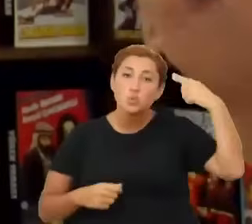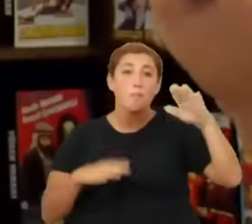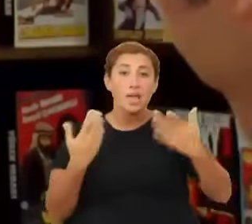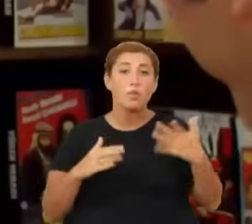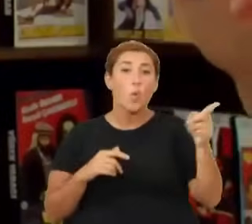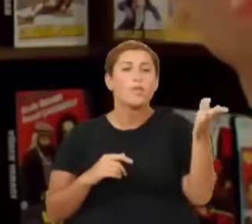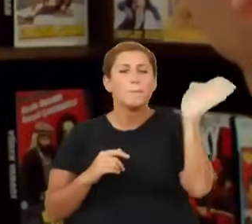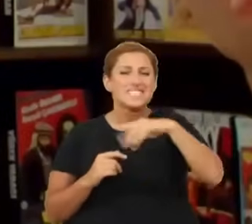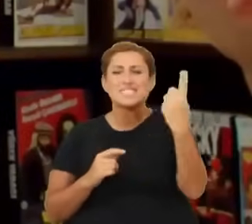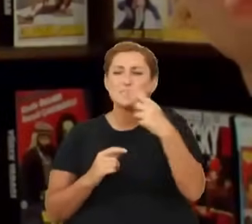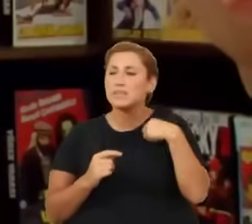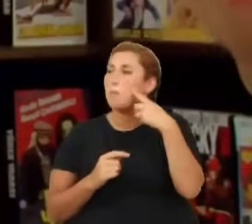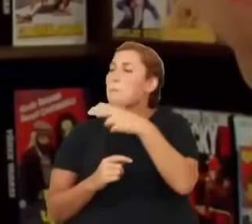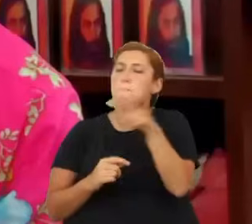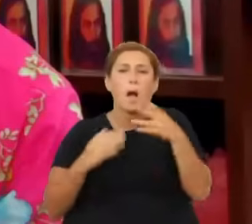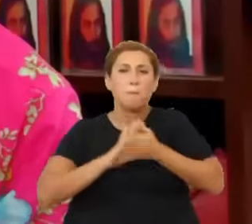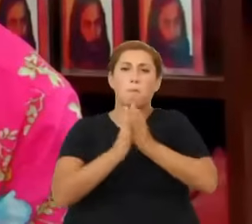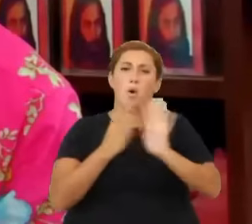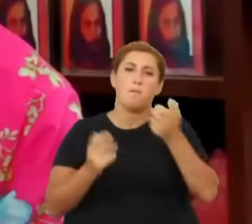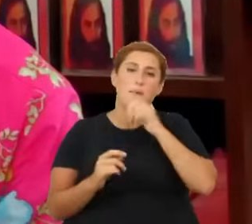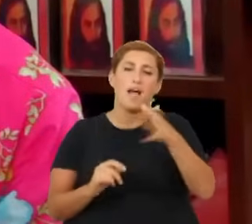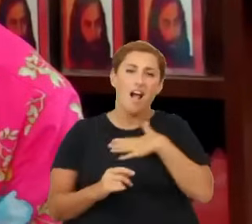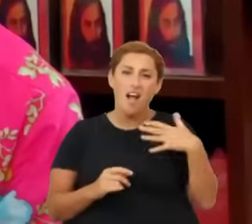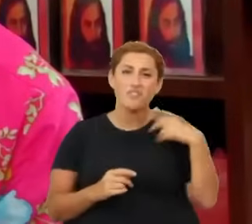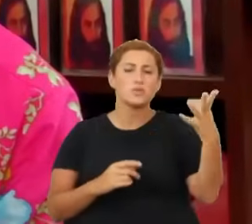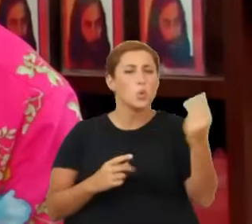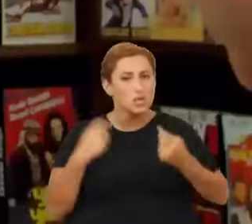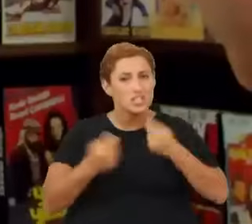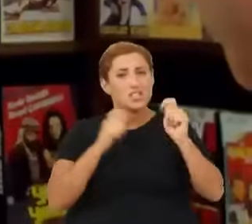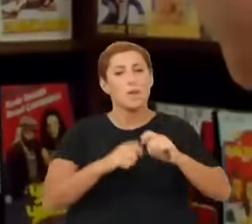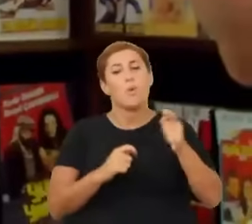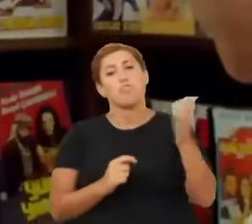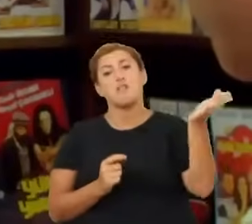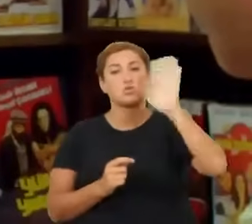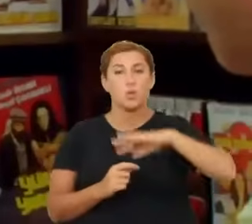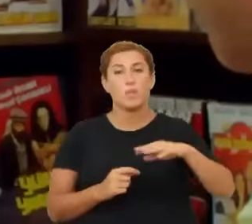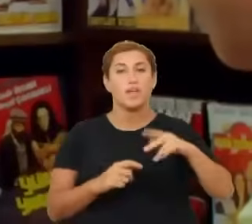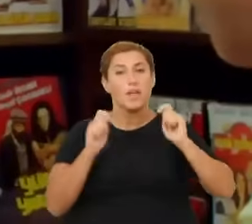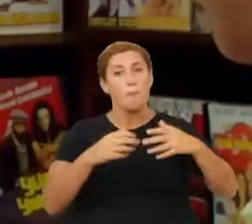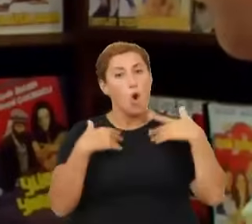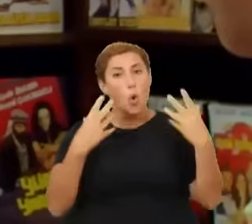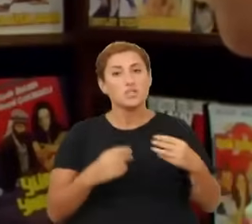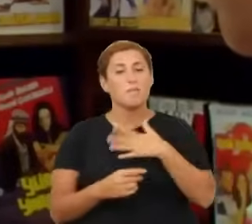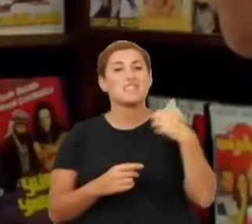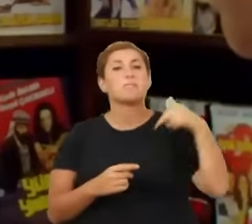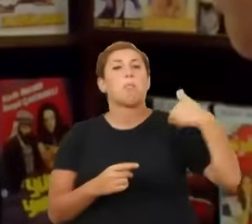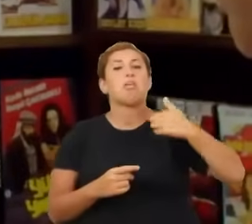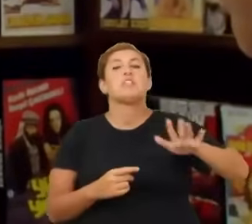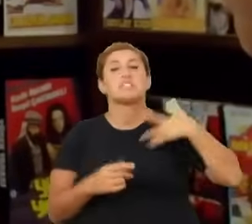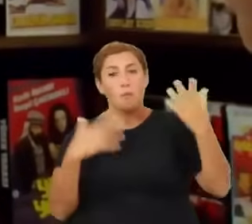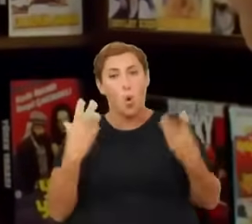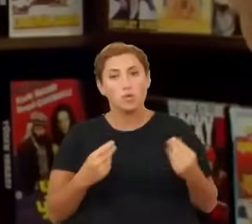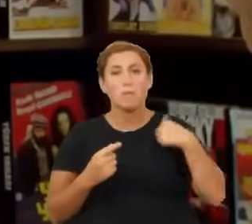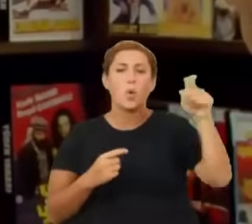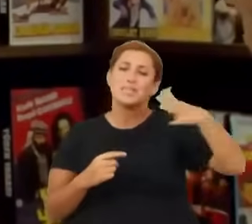Yani ondan başkasını benim gözüm görmüyor abi. Yani tamam. Annesine bir sürü şey yapıyor. Ondan sonra yapıyor olsam bile, annesi beni istemiyor olsa